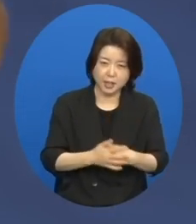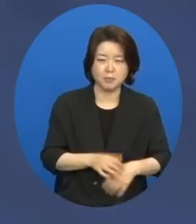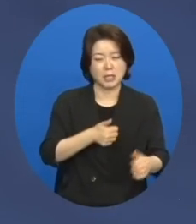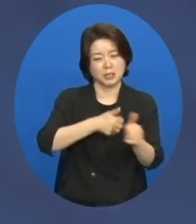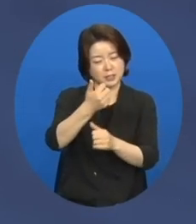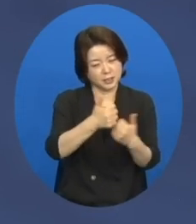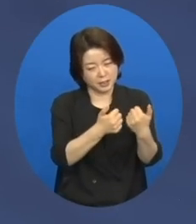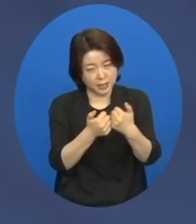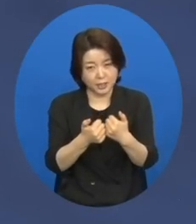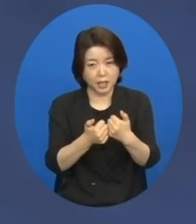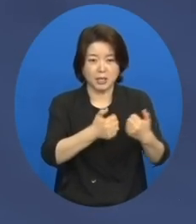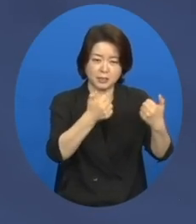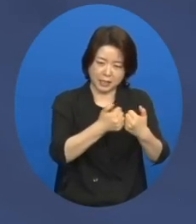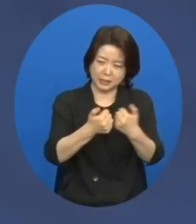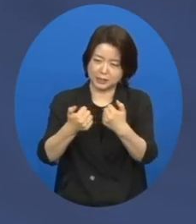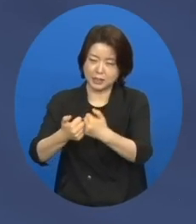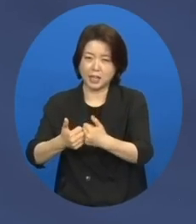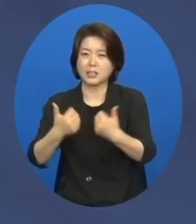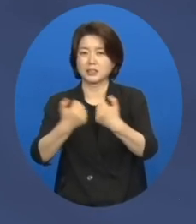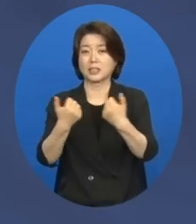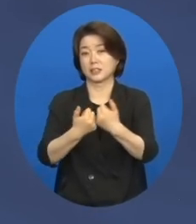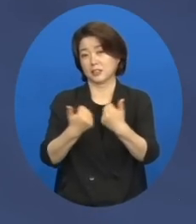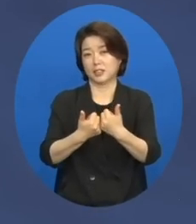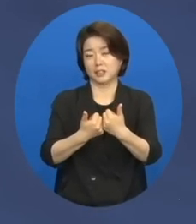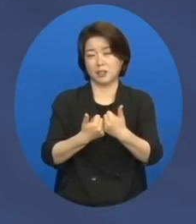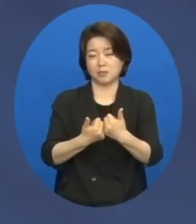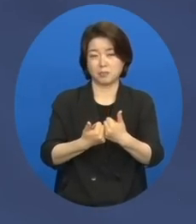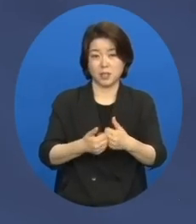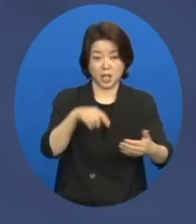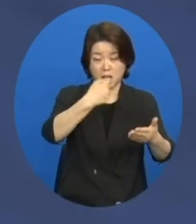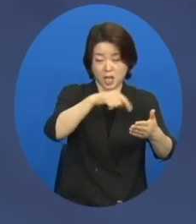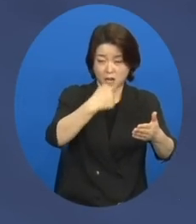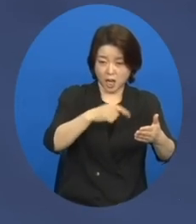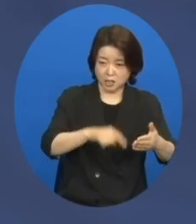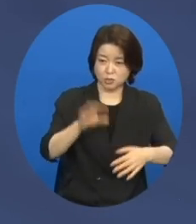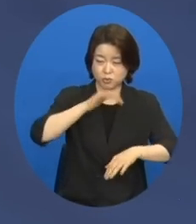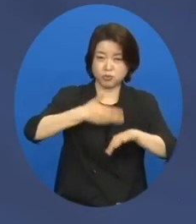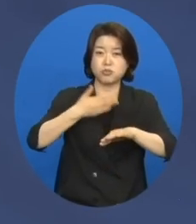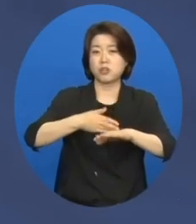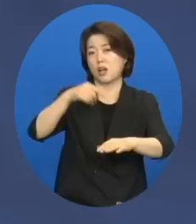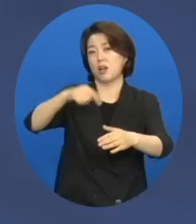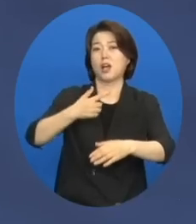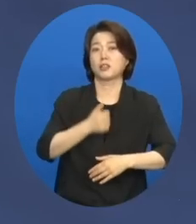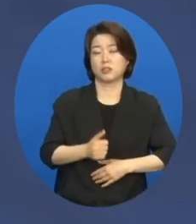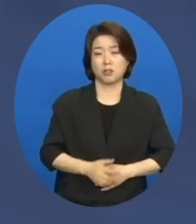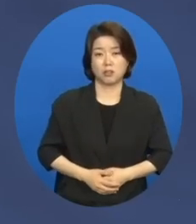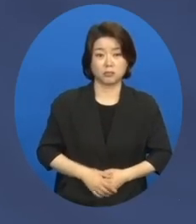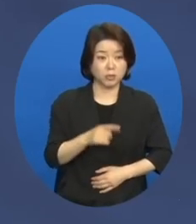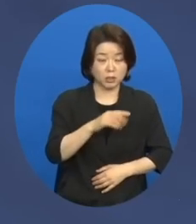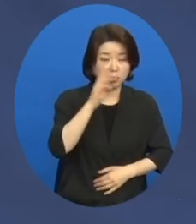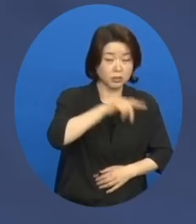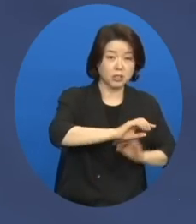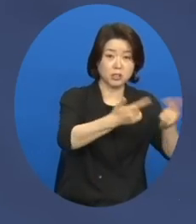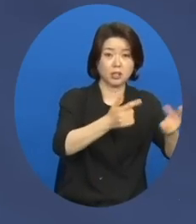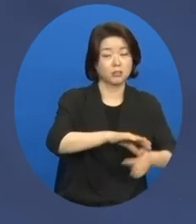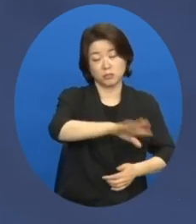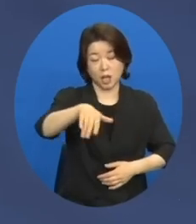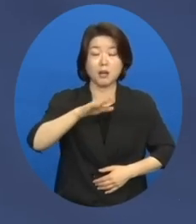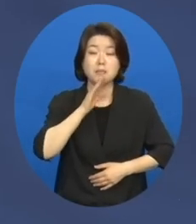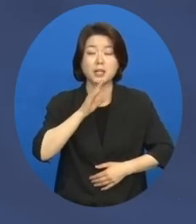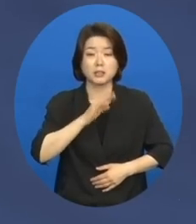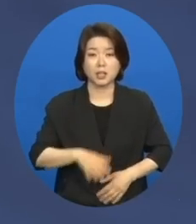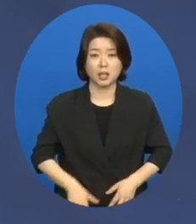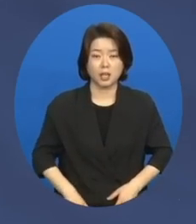상담, 상담이란 상담법을 가르치고 훈련시켰던 사람이거든요. 근데 이게 틀린 게 아니고 다 맞는 말이에요. 이걸